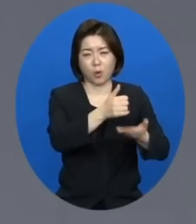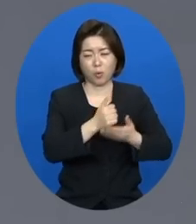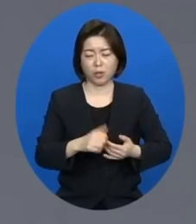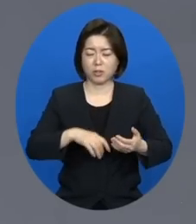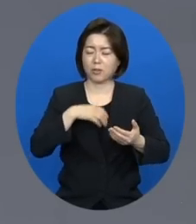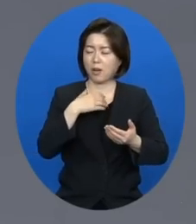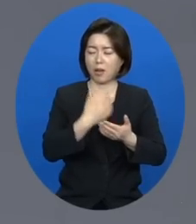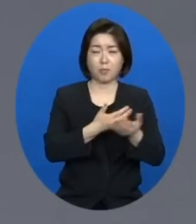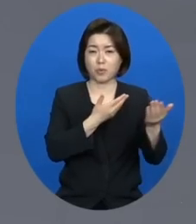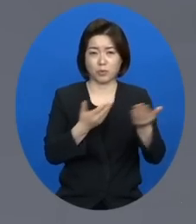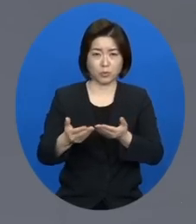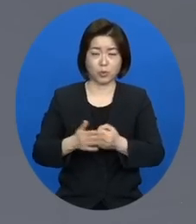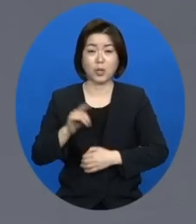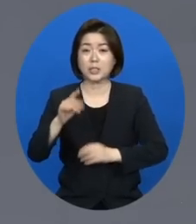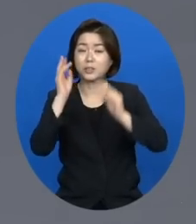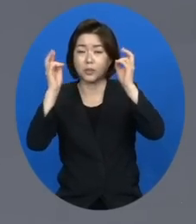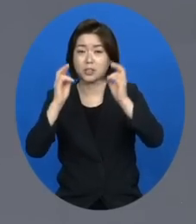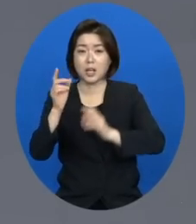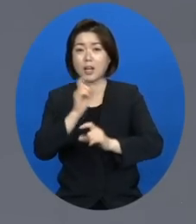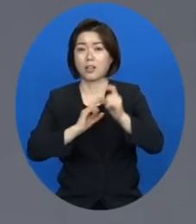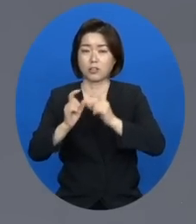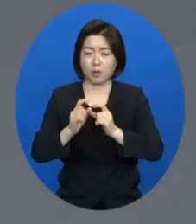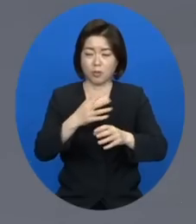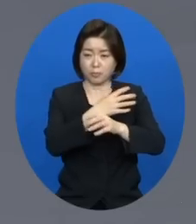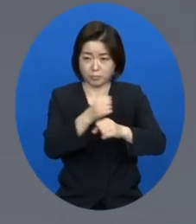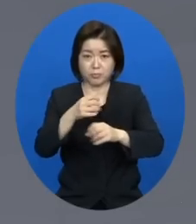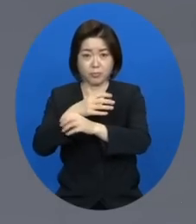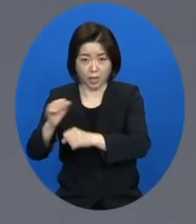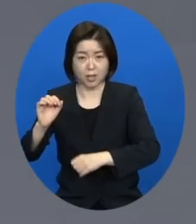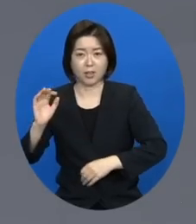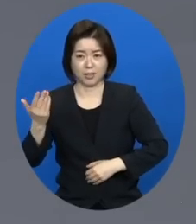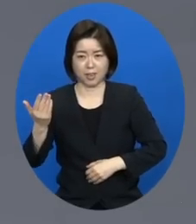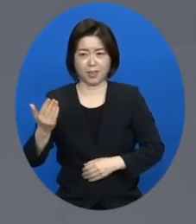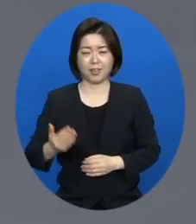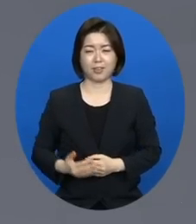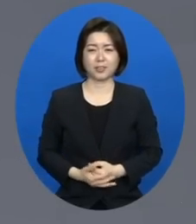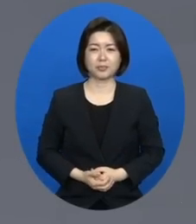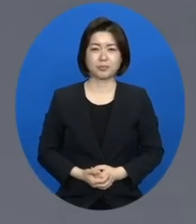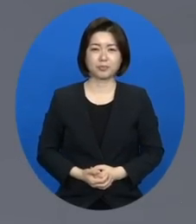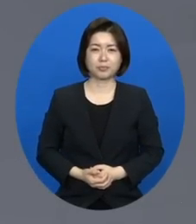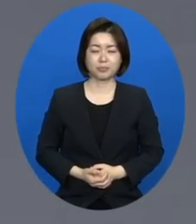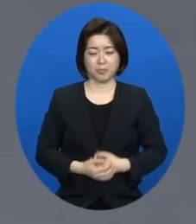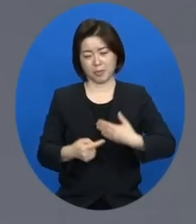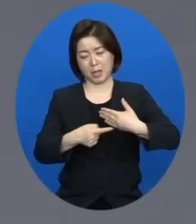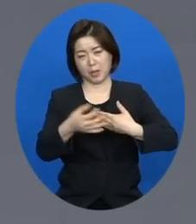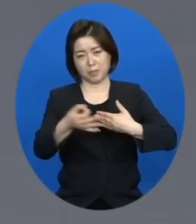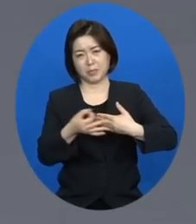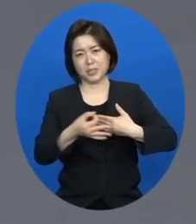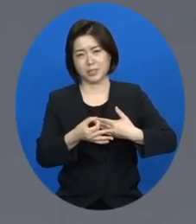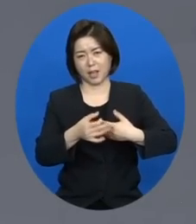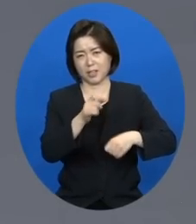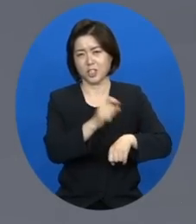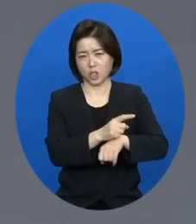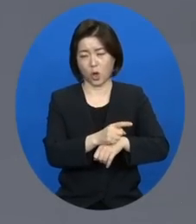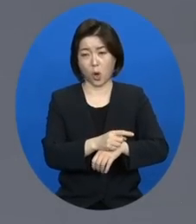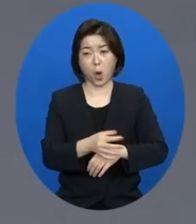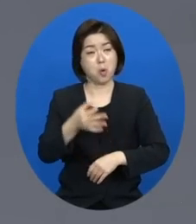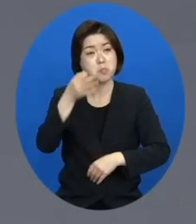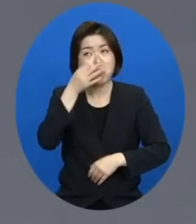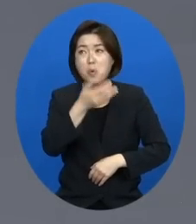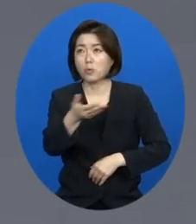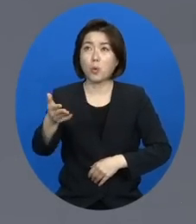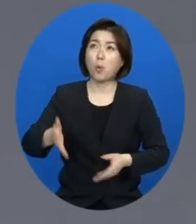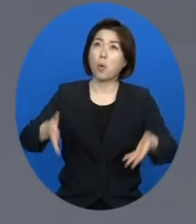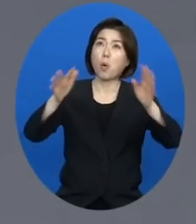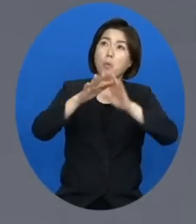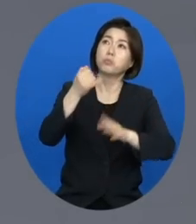주고 그래서 그 회사와 계속 계약을 맺게 되더라는 것이죠. 피상성, 그냥 보여진 건물